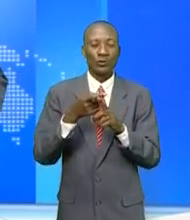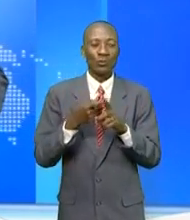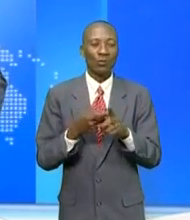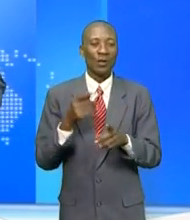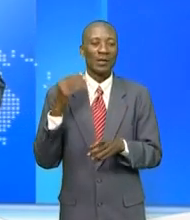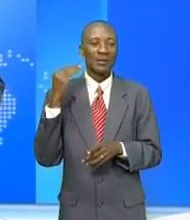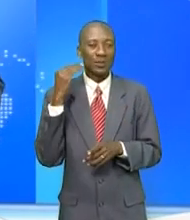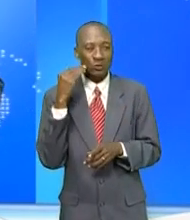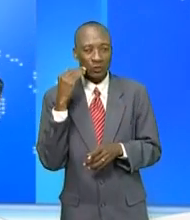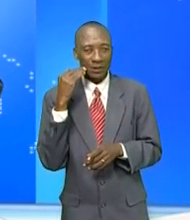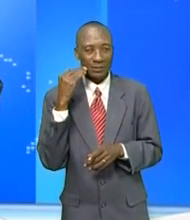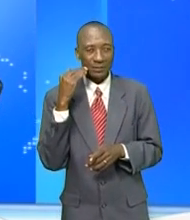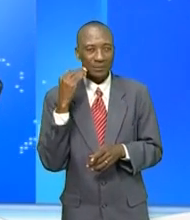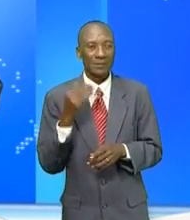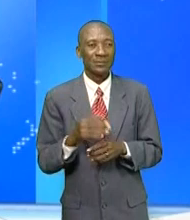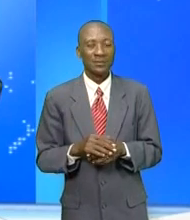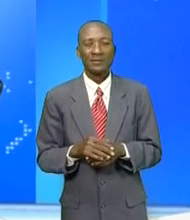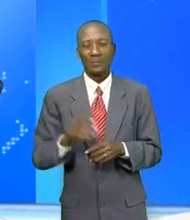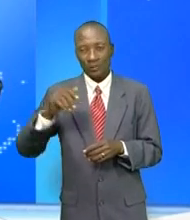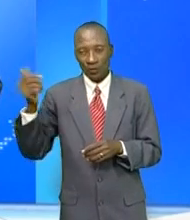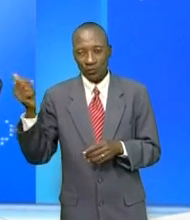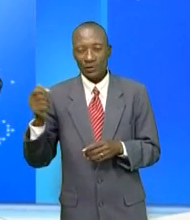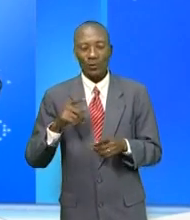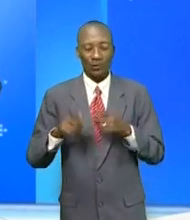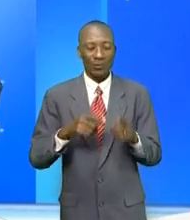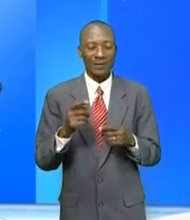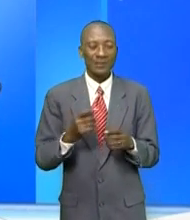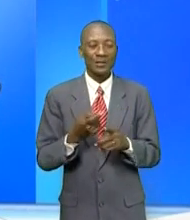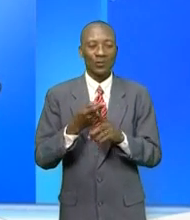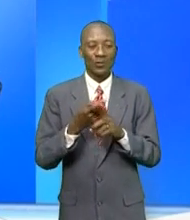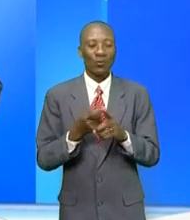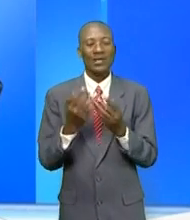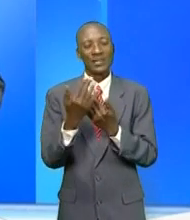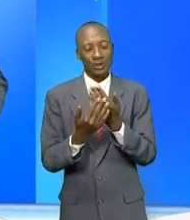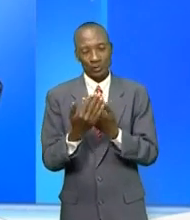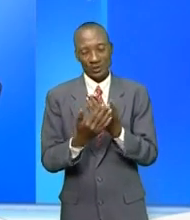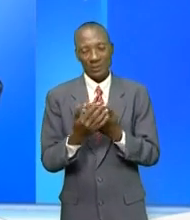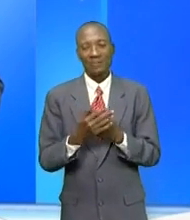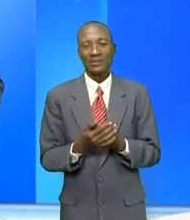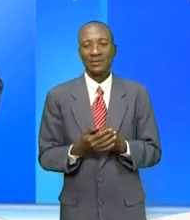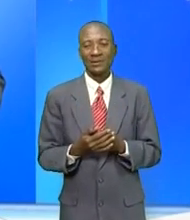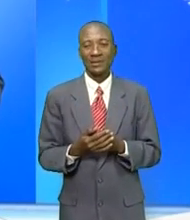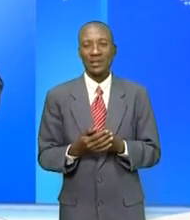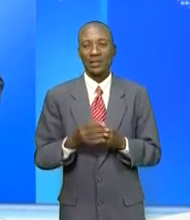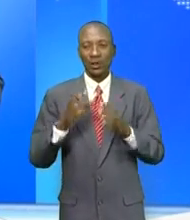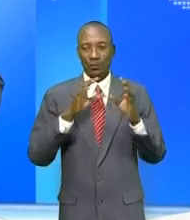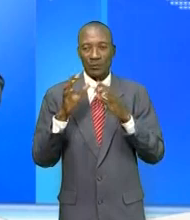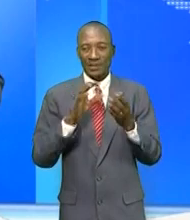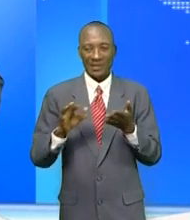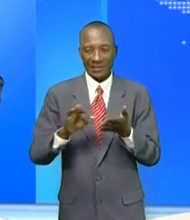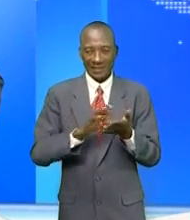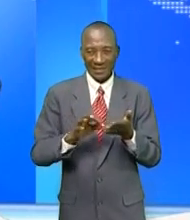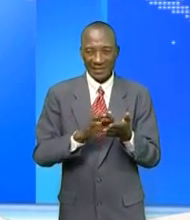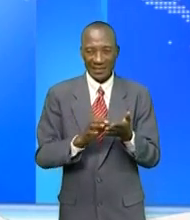à partir du mois de juillet 2021. Un communiqué officiel signé professeur Tony Mwabaka Zadi, ministre de